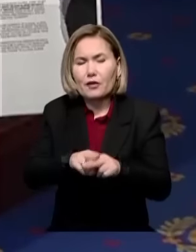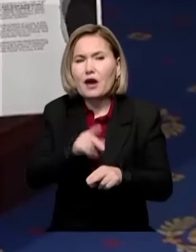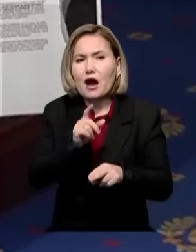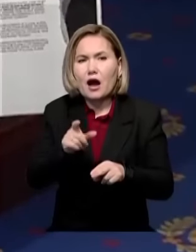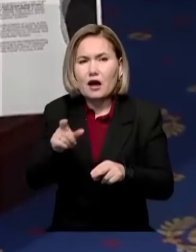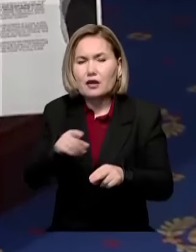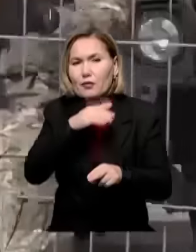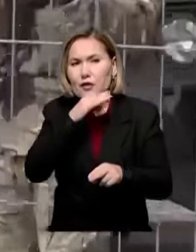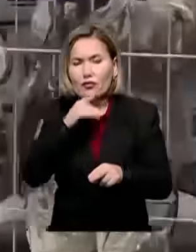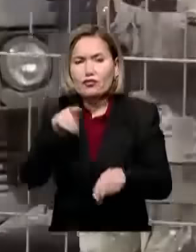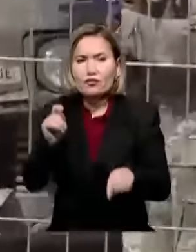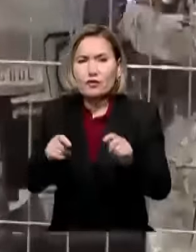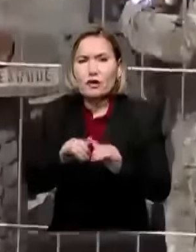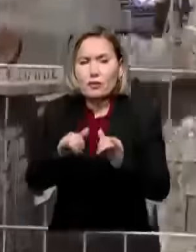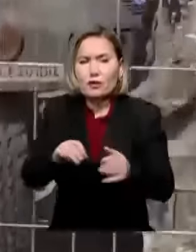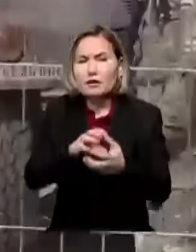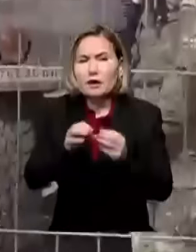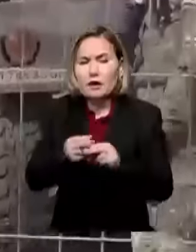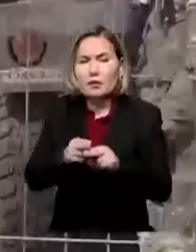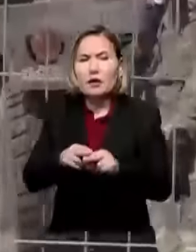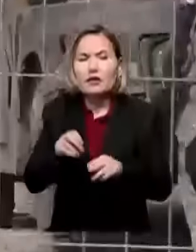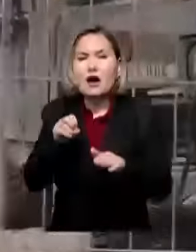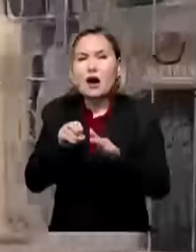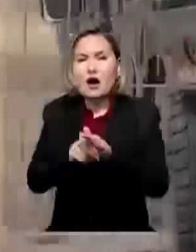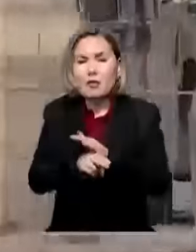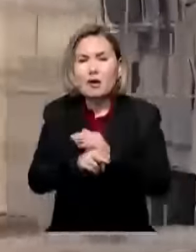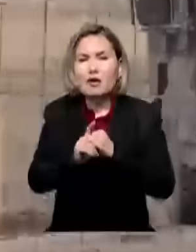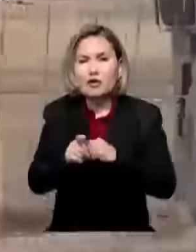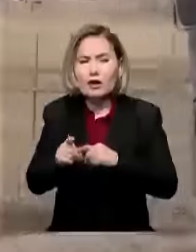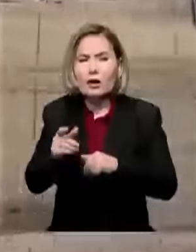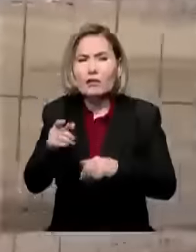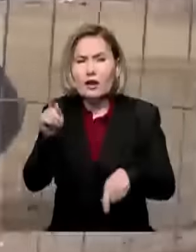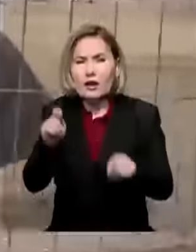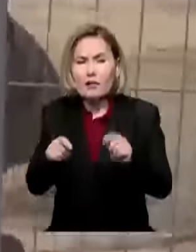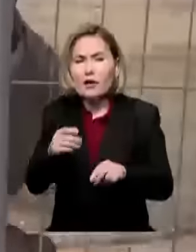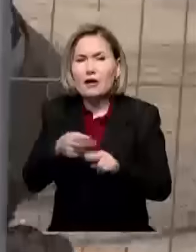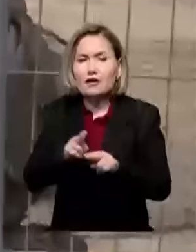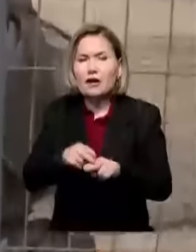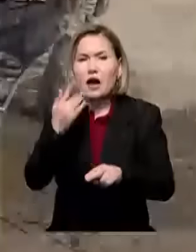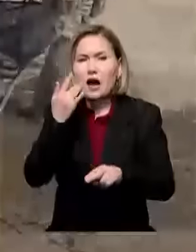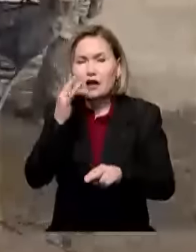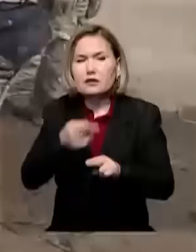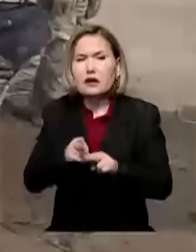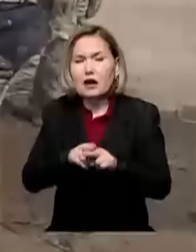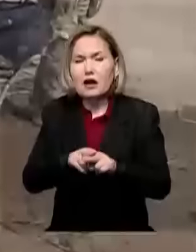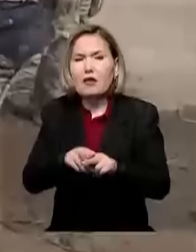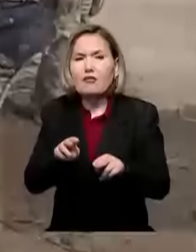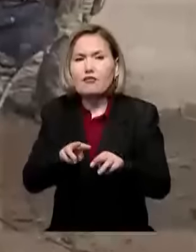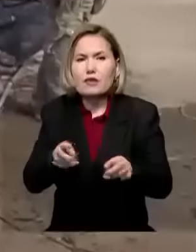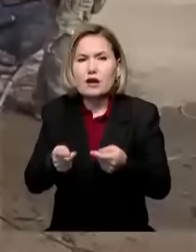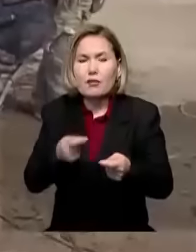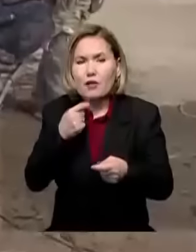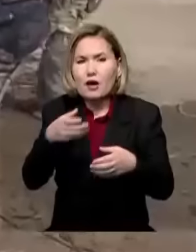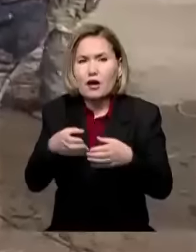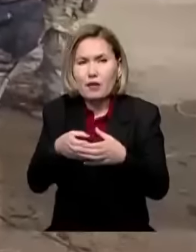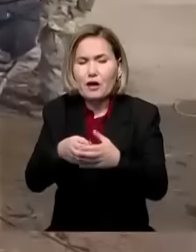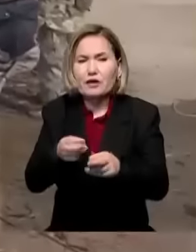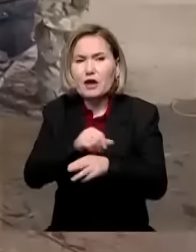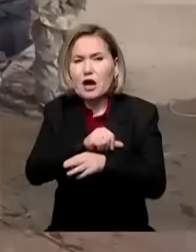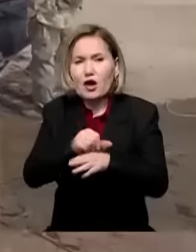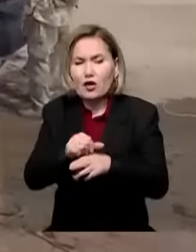панасына айналдырып жатыр. Босқындар дағдарысынан АқШ 2006 жылдан бері қорғаныс министрлігінің қосымша күштері мен